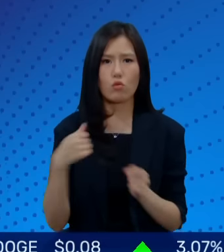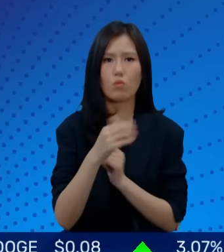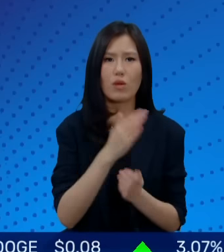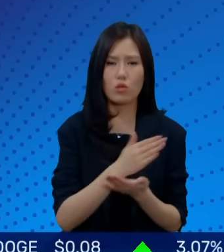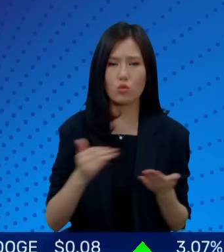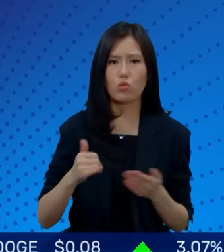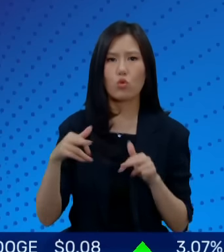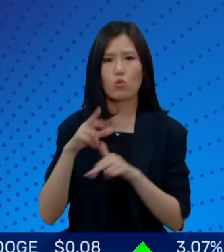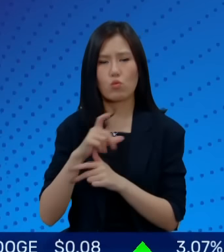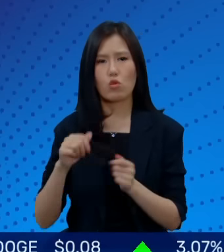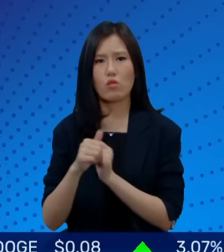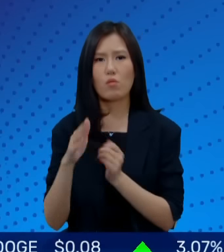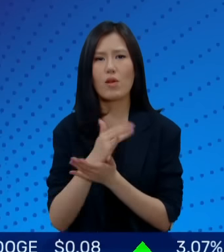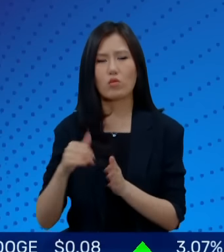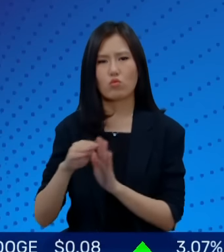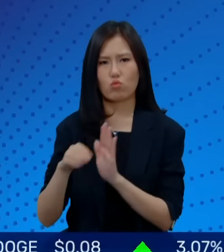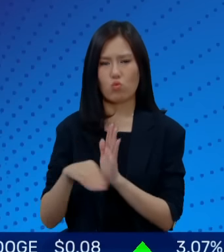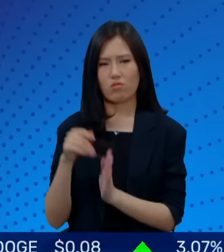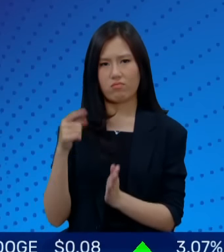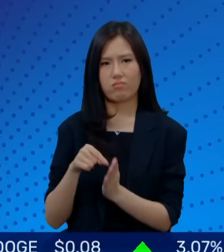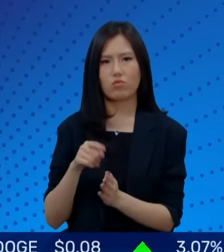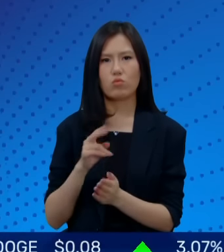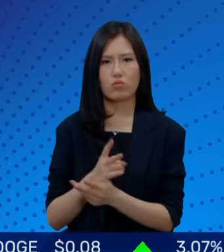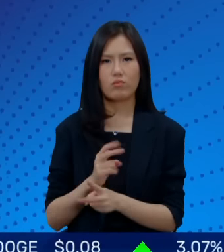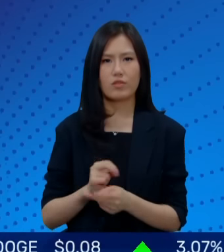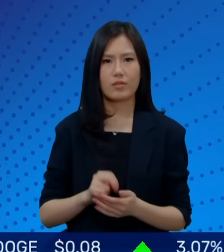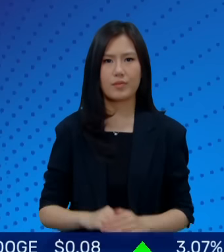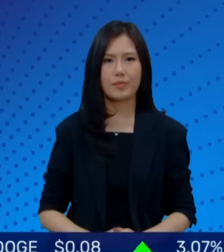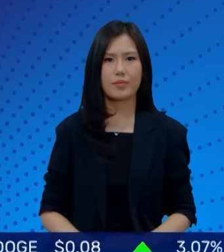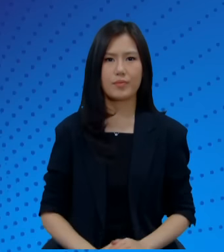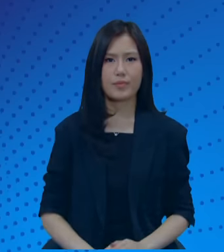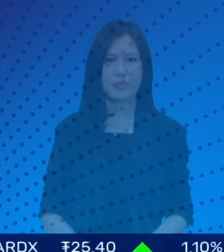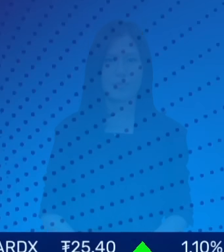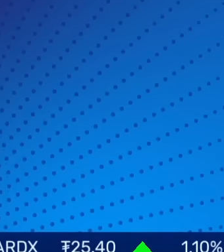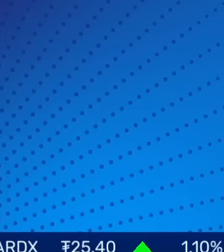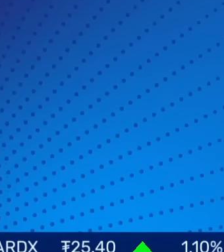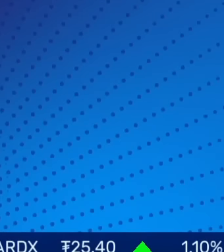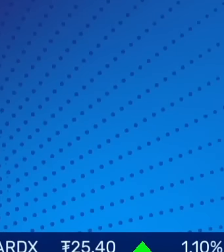үйл ажиллагаанд зориулахаар журамд тусгуулсан байна.